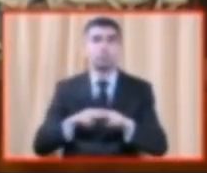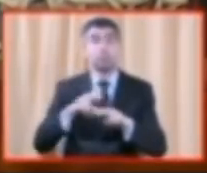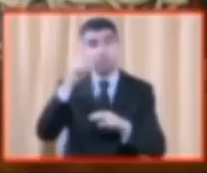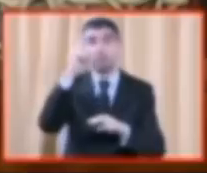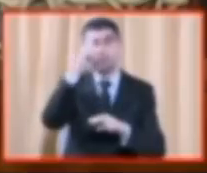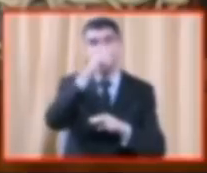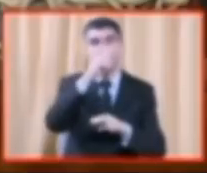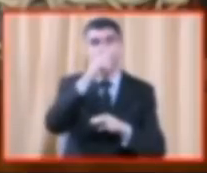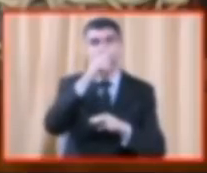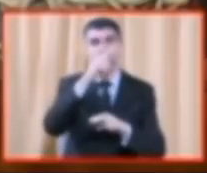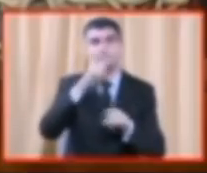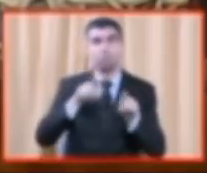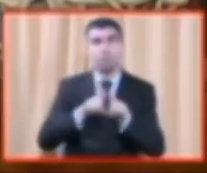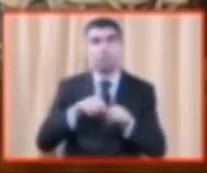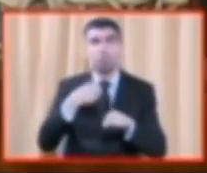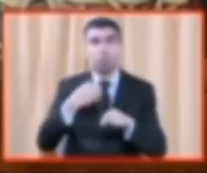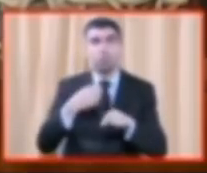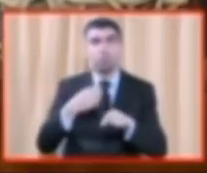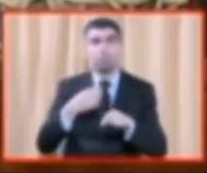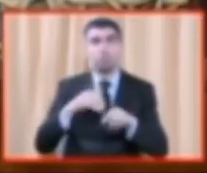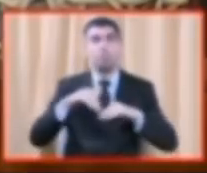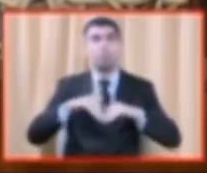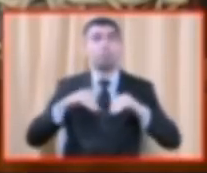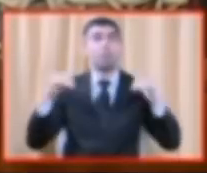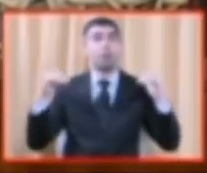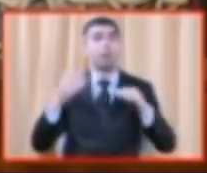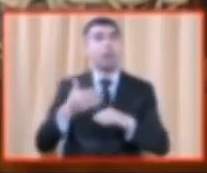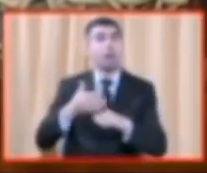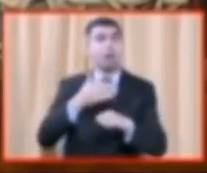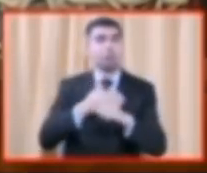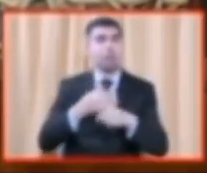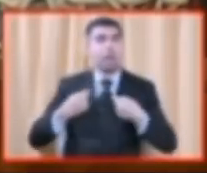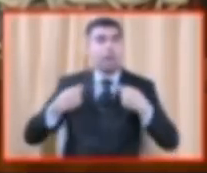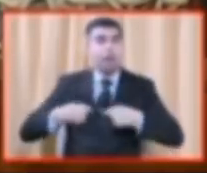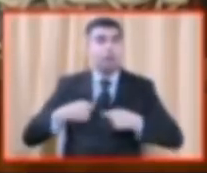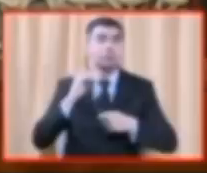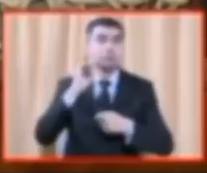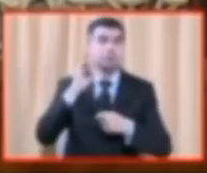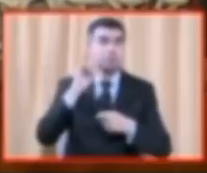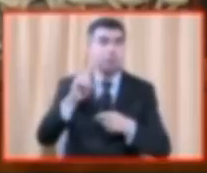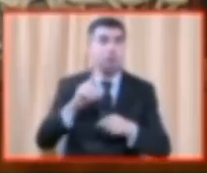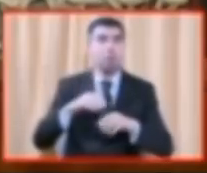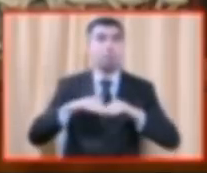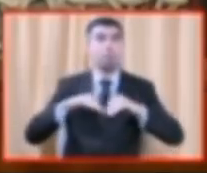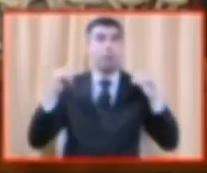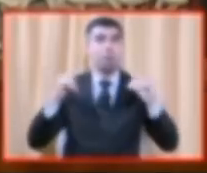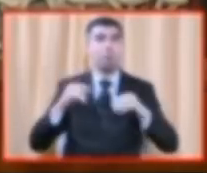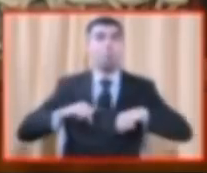بوفاة أحد أعضاء مجلسنا سابقا ورئيس الفريق ورئيس لجنة ووزيرا